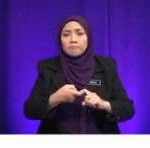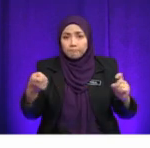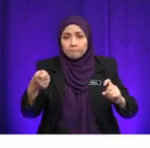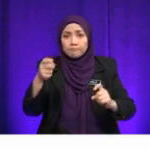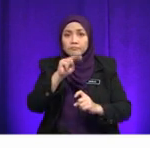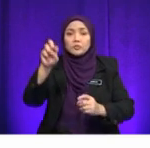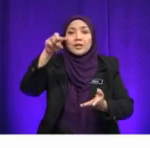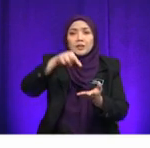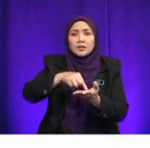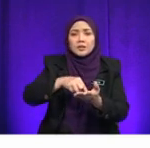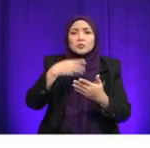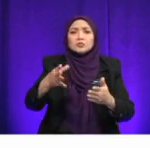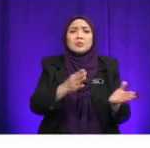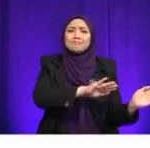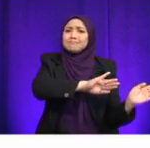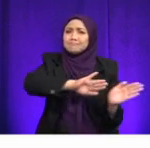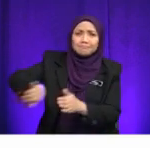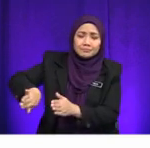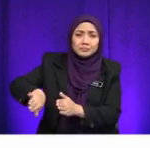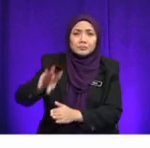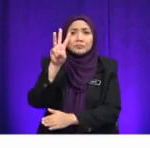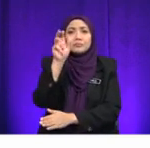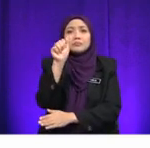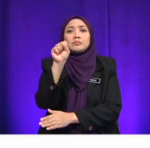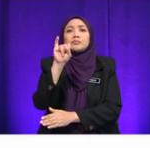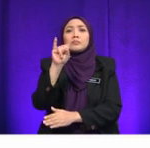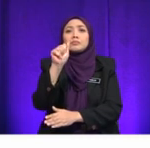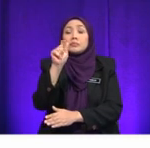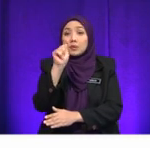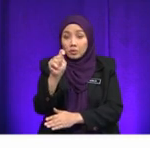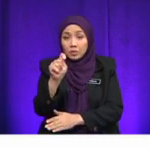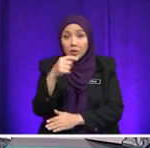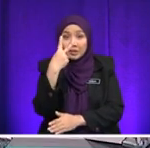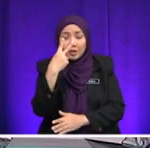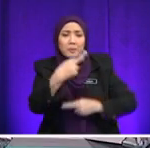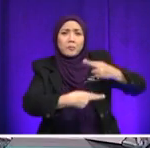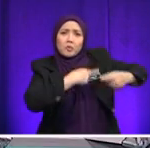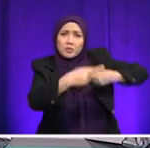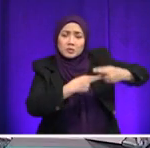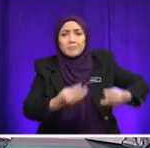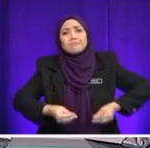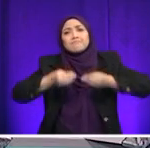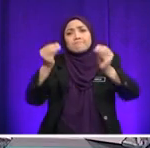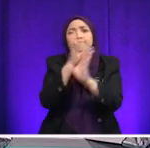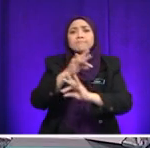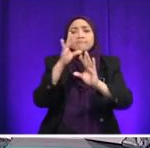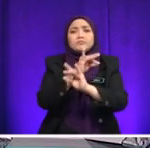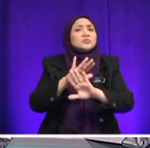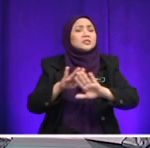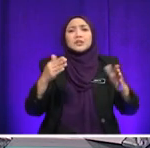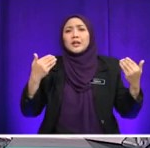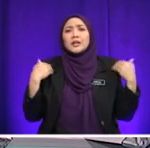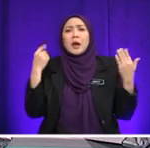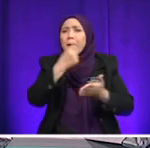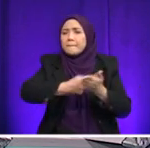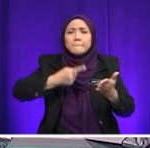mengetepikan yang mana Kalau kita lihat dari proses penyerahan serawat itu sebenarnya tanpa ada